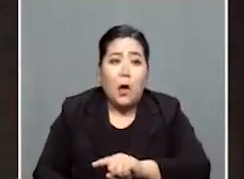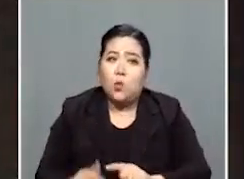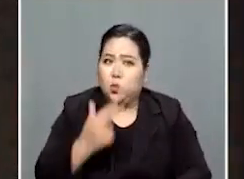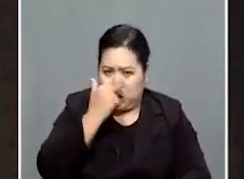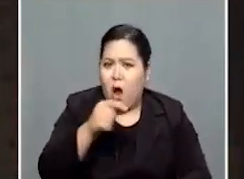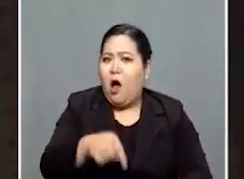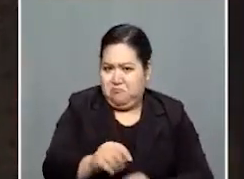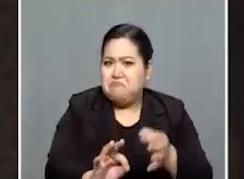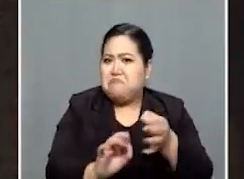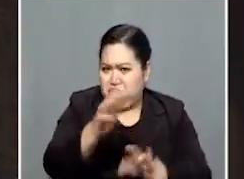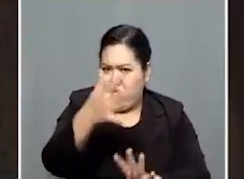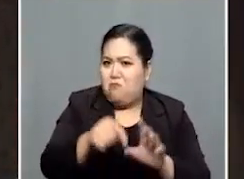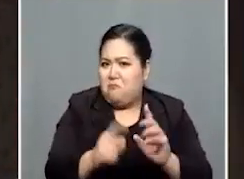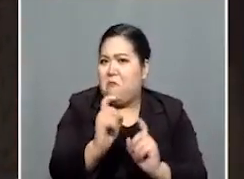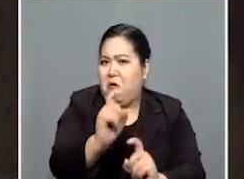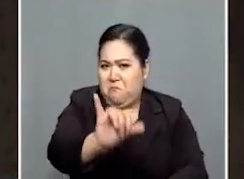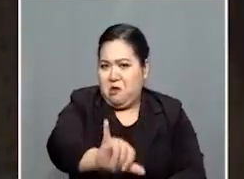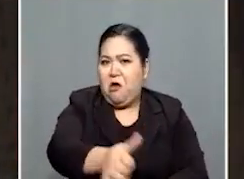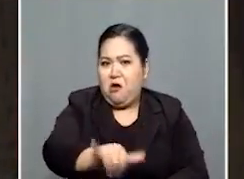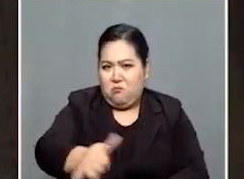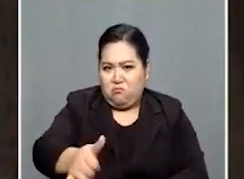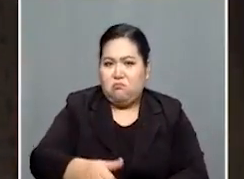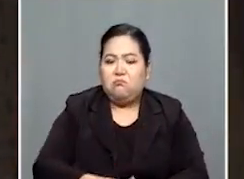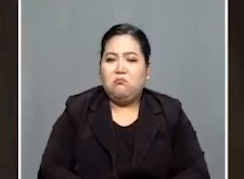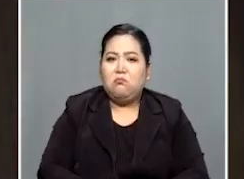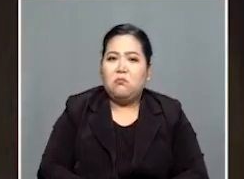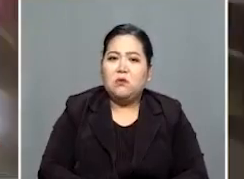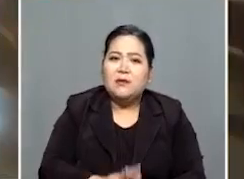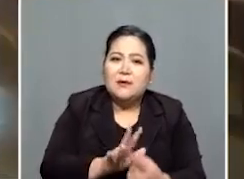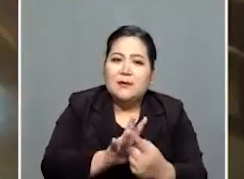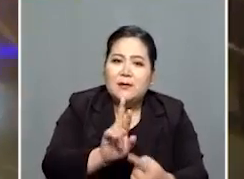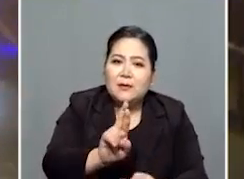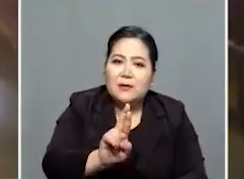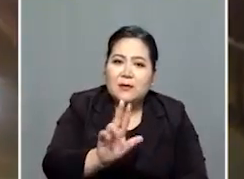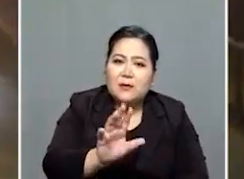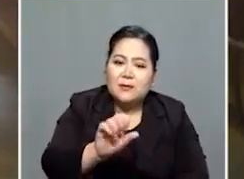มีเชื้อไฟอย่างดีอยู่นะฮะพวกเรซินพวกทินเนอร์อะไรพวกนี้ค่ะ